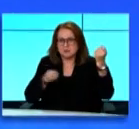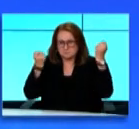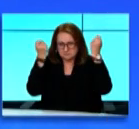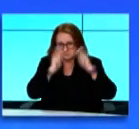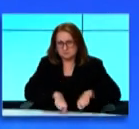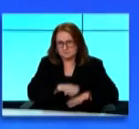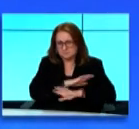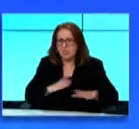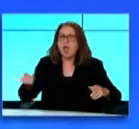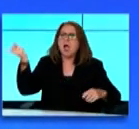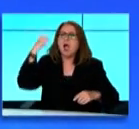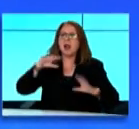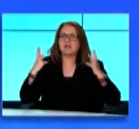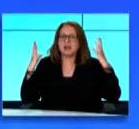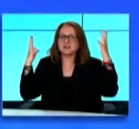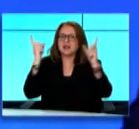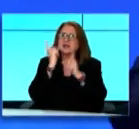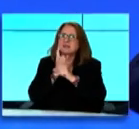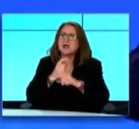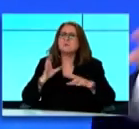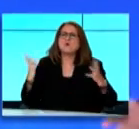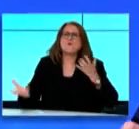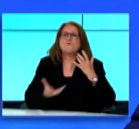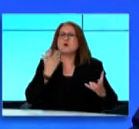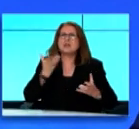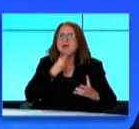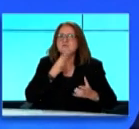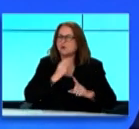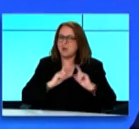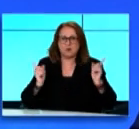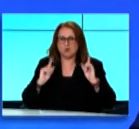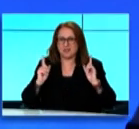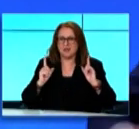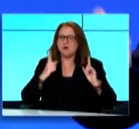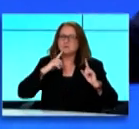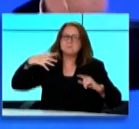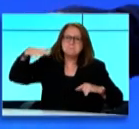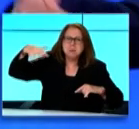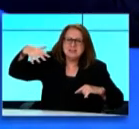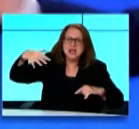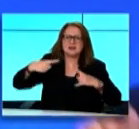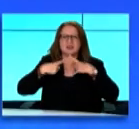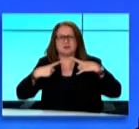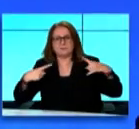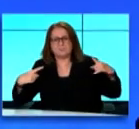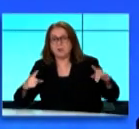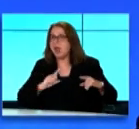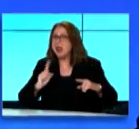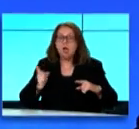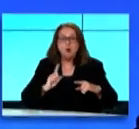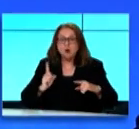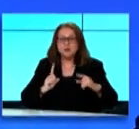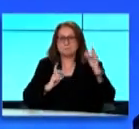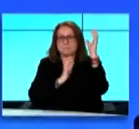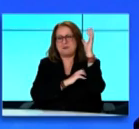της Πέμπτης. Ο Πρωθυπουργός μίλησε για τους χειρισμούς της κυβέρνησης των τελευταίων ημερών, ενώ παρουσίασε τον οδικό χάρτη